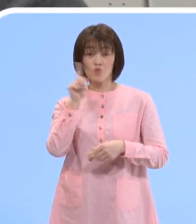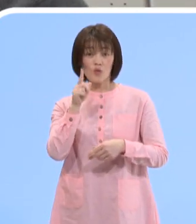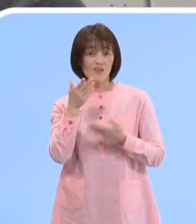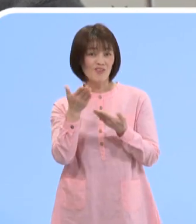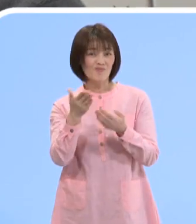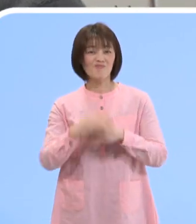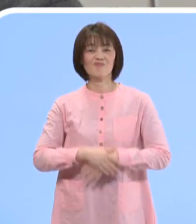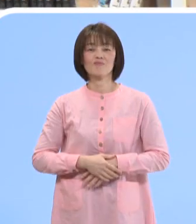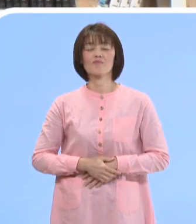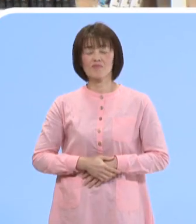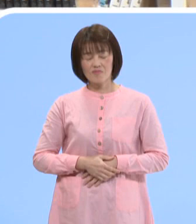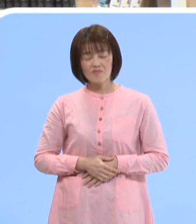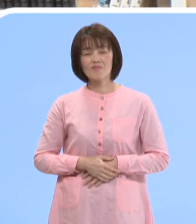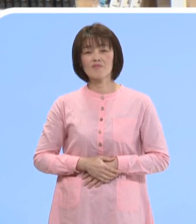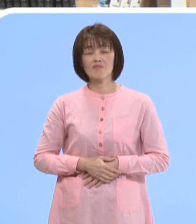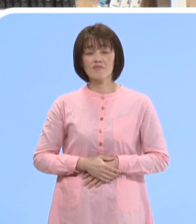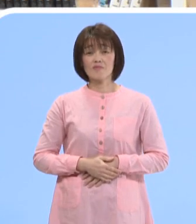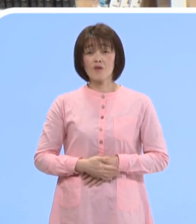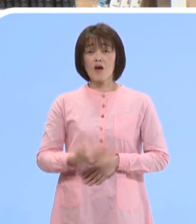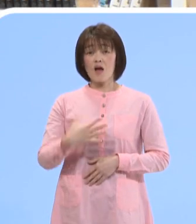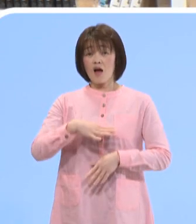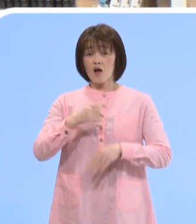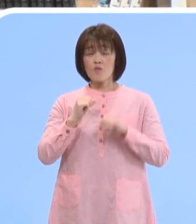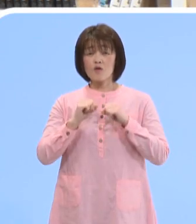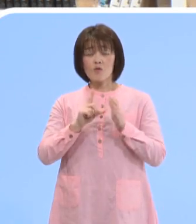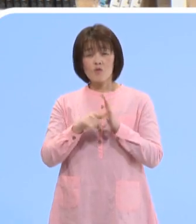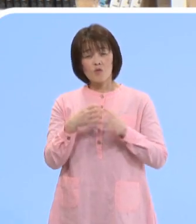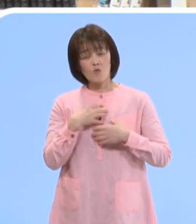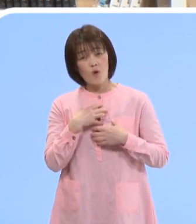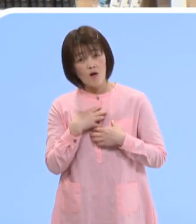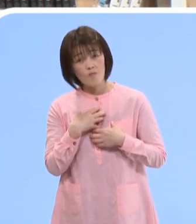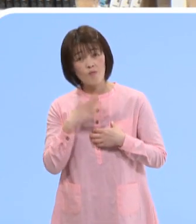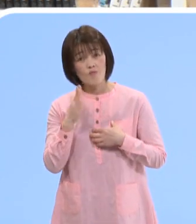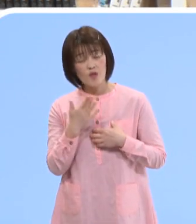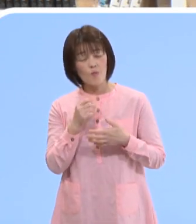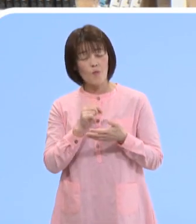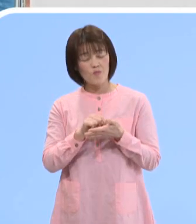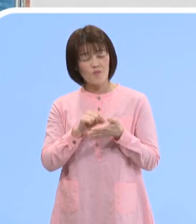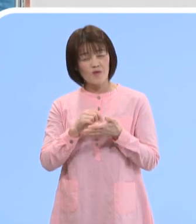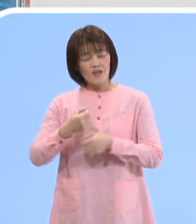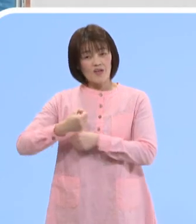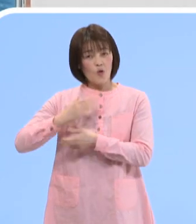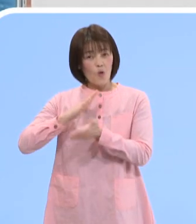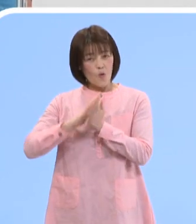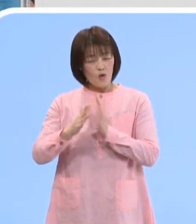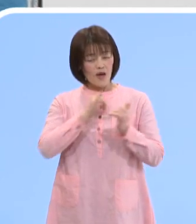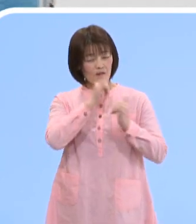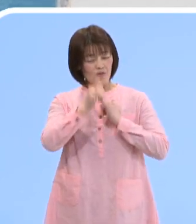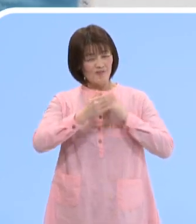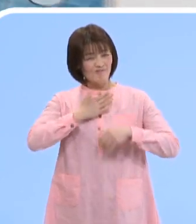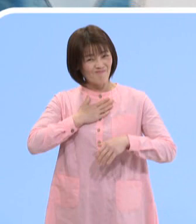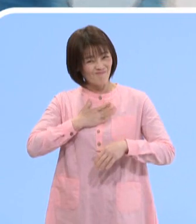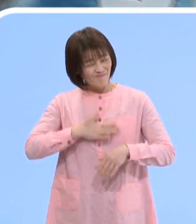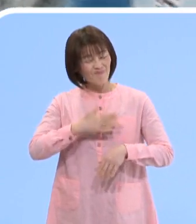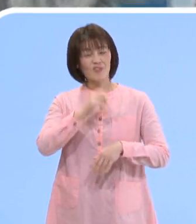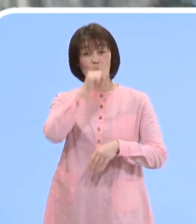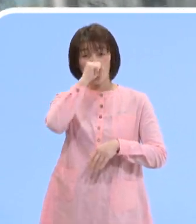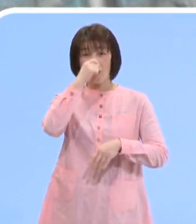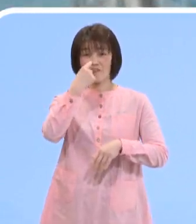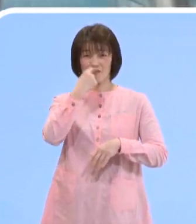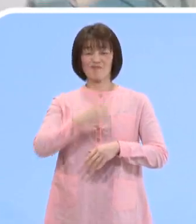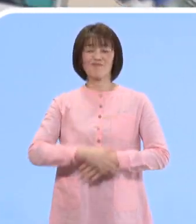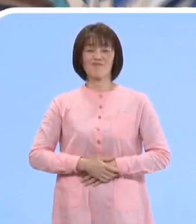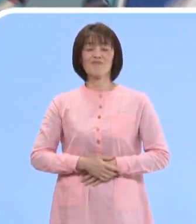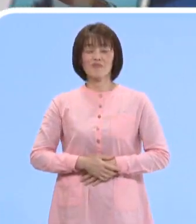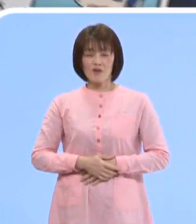か？ 最初は不安だったんですけど、兵庫県について知らないことをたくさん知れて、僕としても楽しめてよかったです。 平